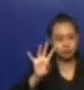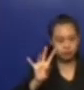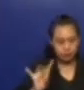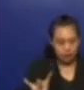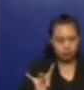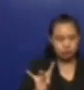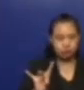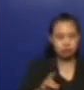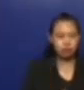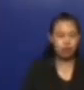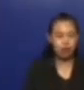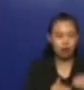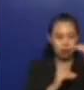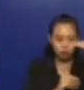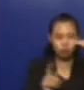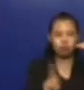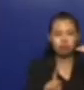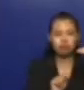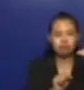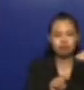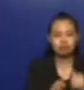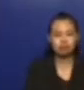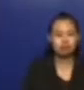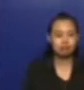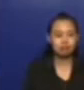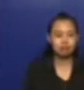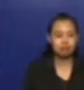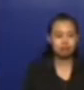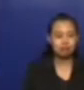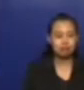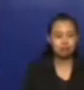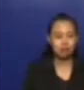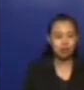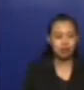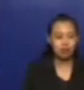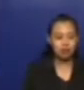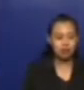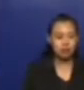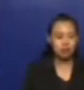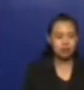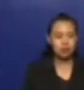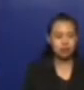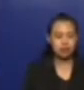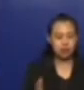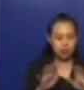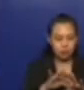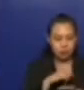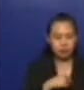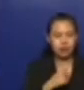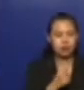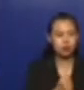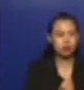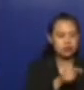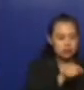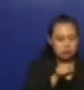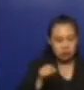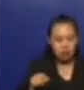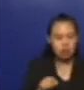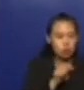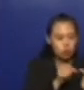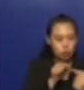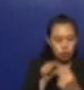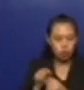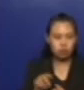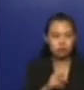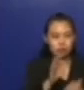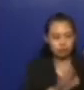ำหนดขึ้นมาเพื่อใช้ในสถานการณ์นั้นๆเช่นปัญหา3จังหวั